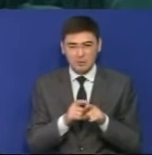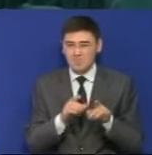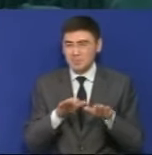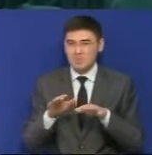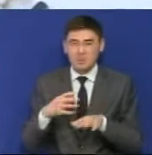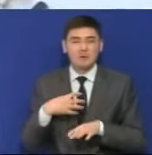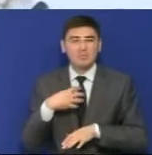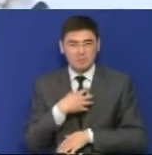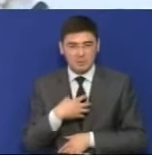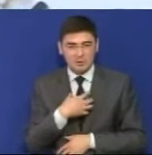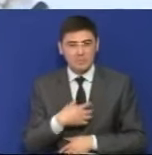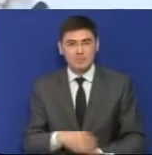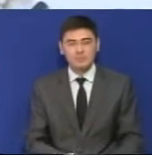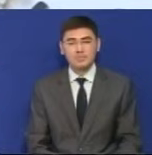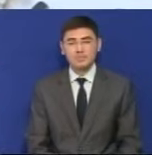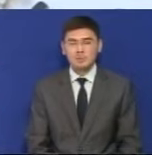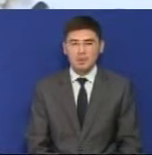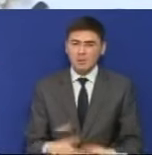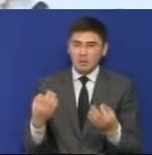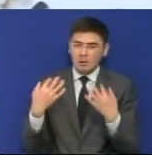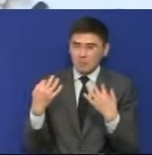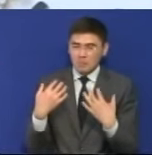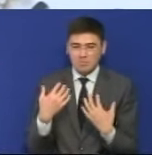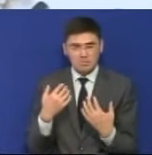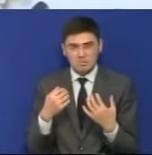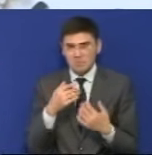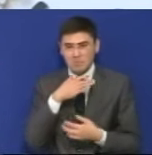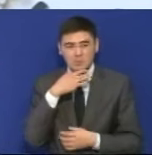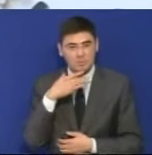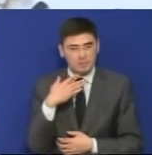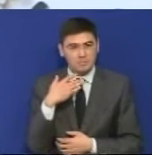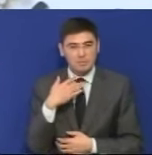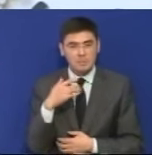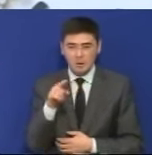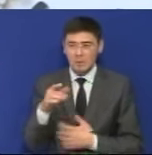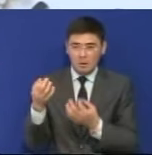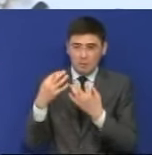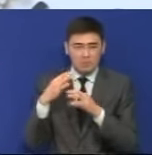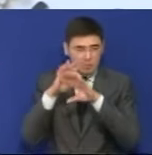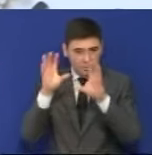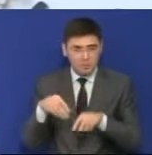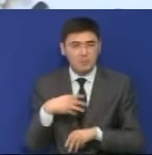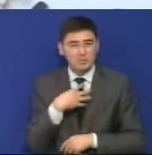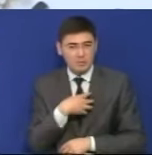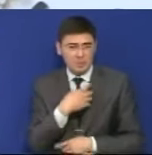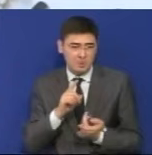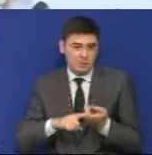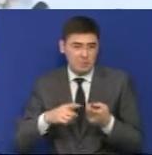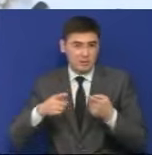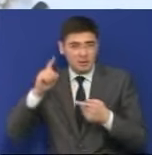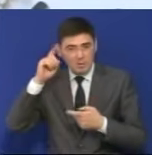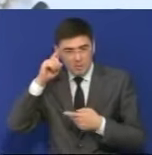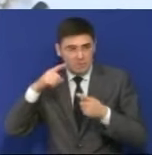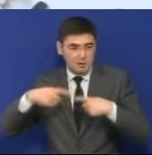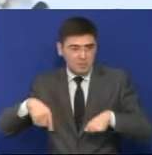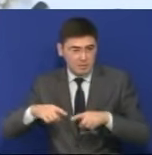общественных приемов. Информации много, информация важная, то, что и по образованию, и